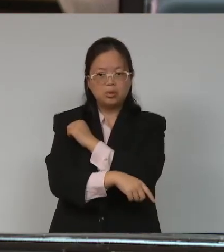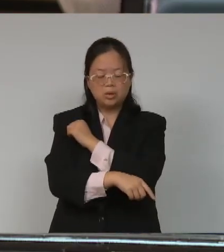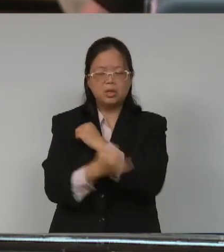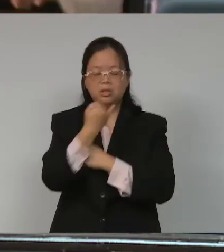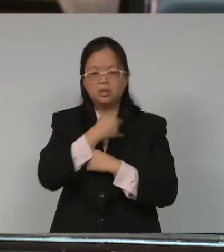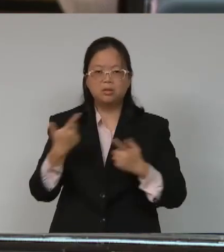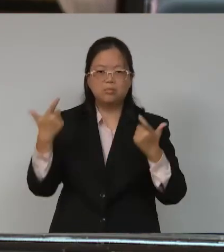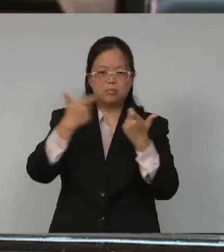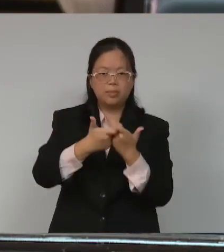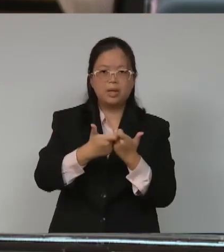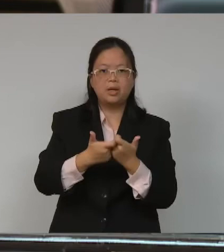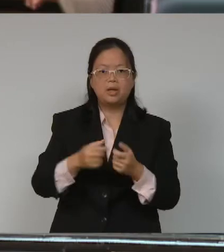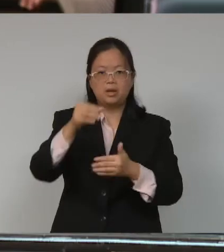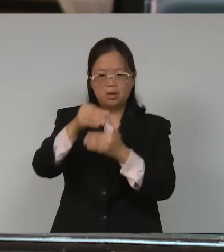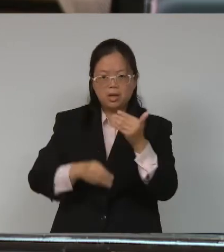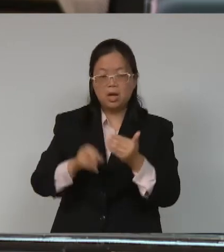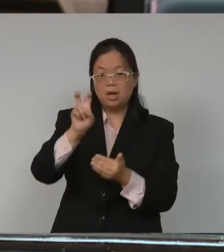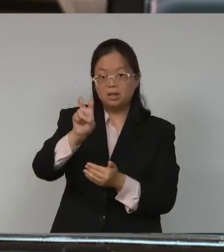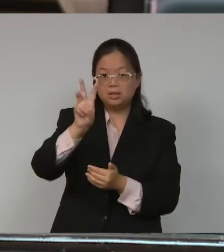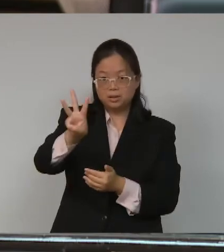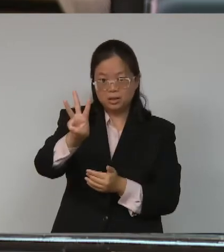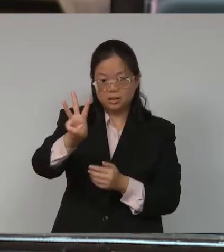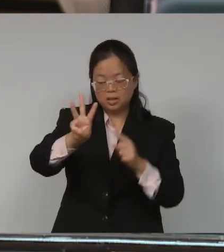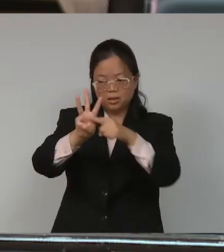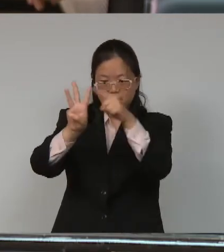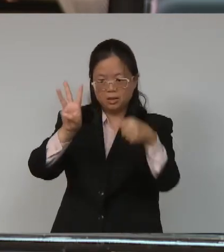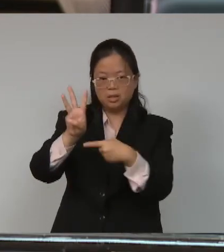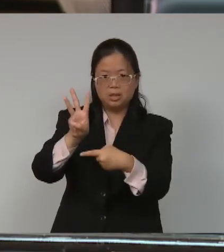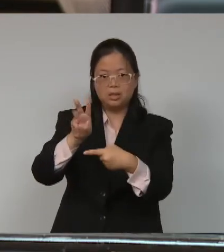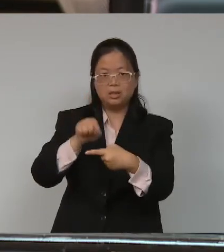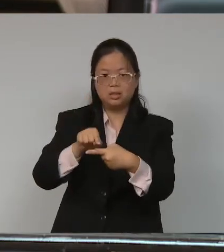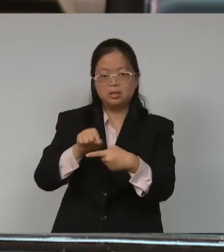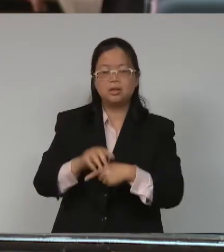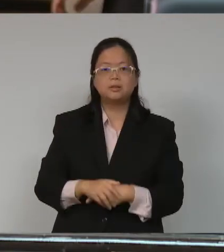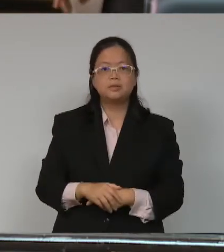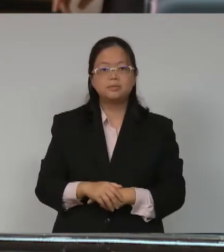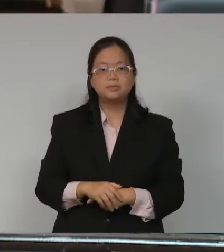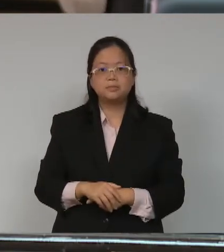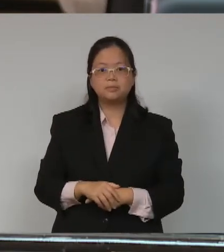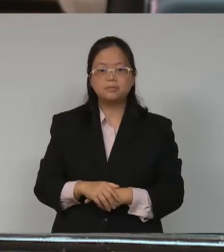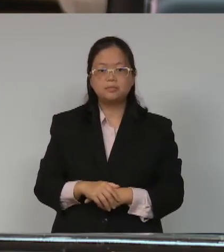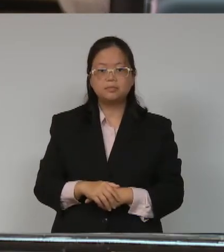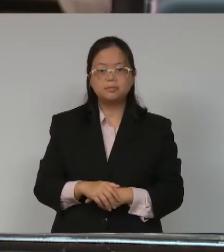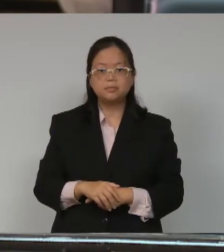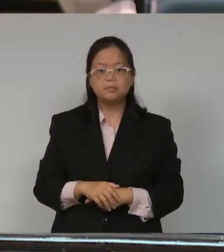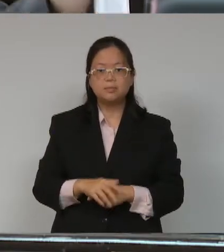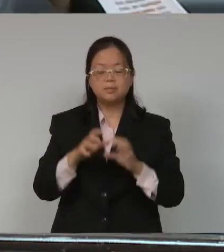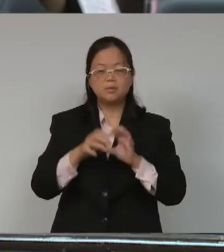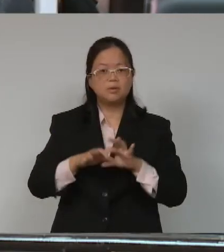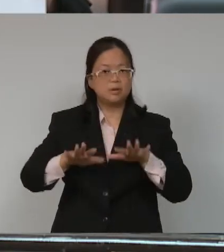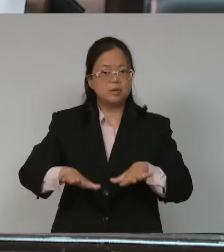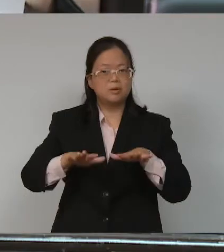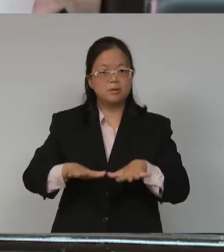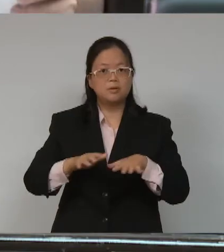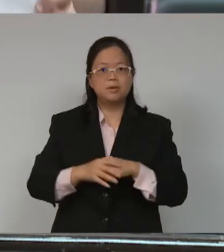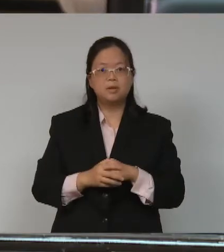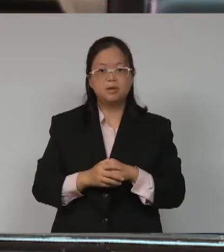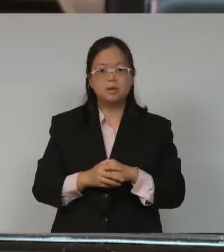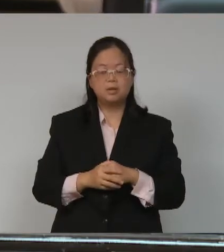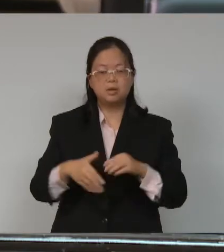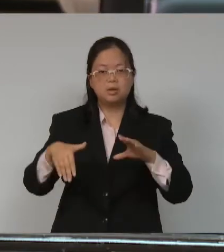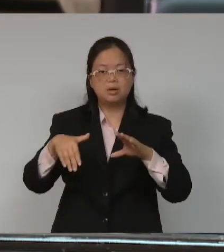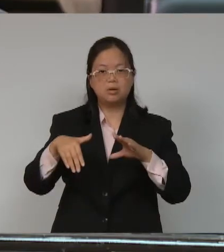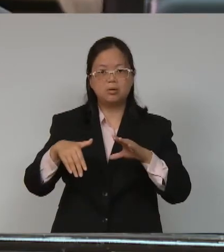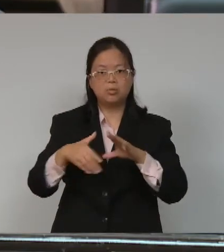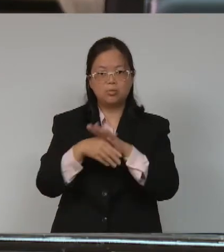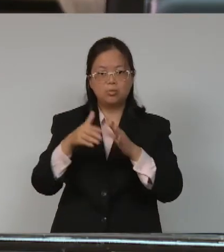用，也就是23条第一项也拘束了修宪公投。那这个我们在今天的文书里面